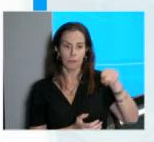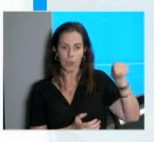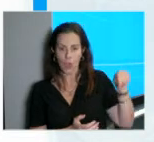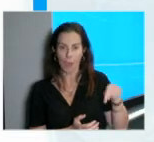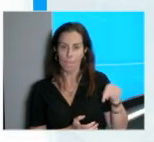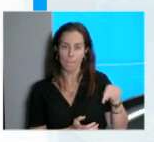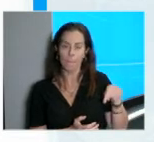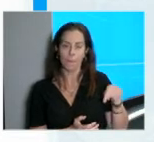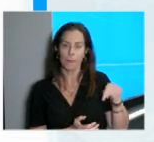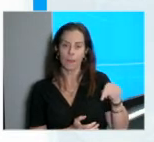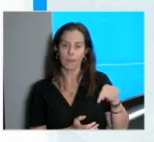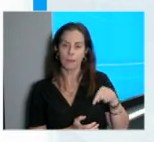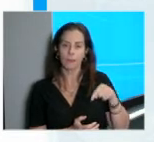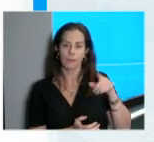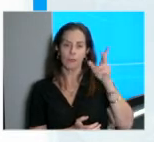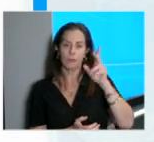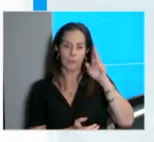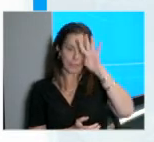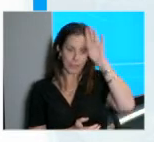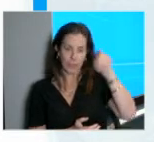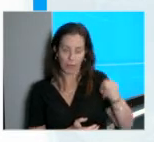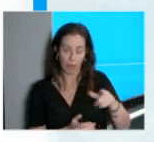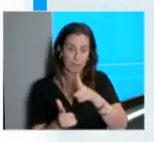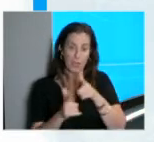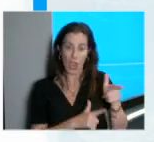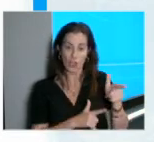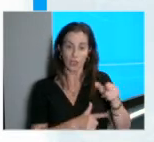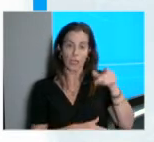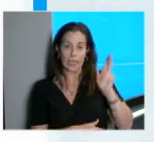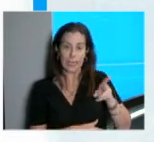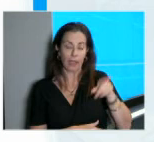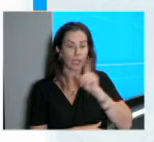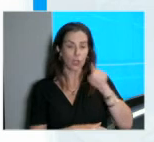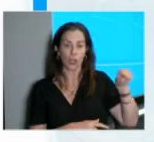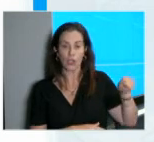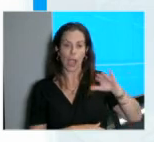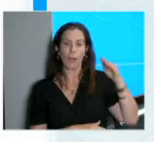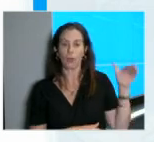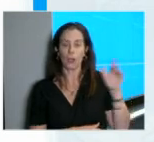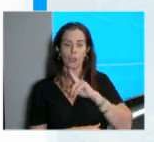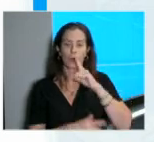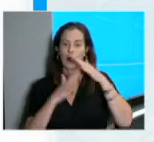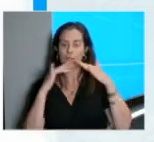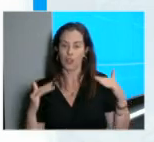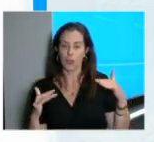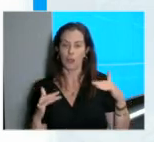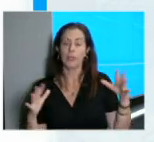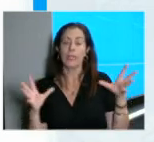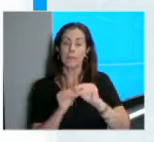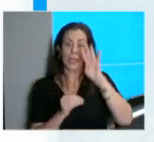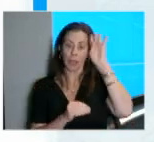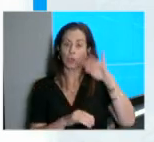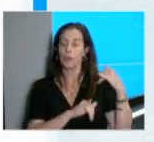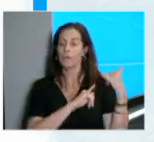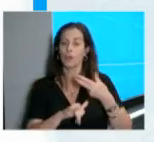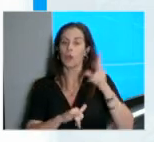רק כזה, לא מסין, אלא מאיראן, עם מלא נשק, דרך עיראק לסוריה ומשם לרמת הגולן הסורית וללבנון. באמצעותו